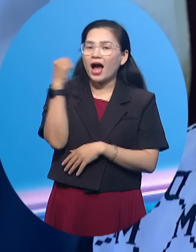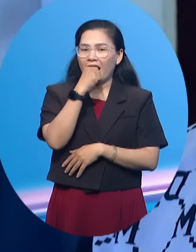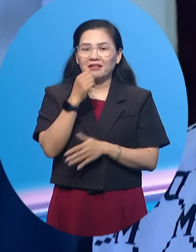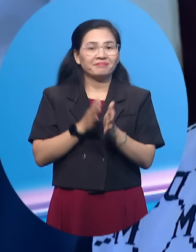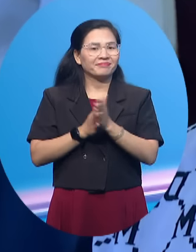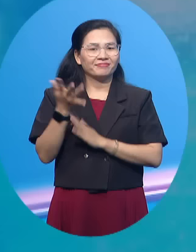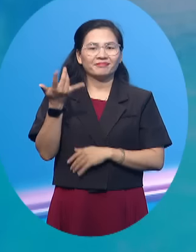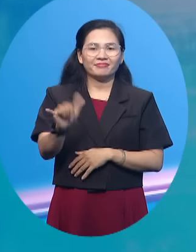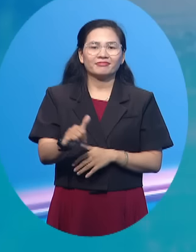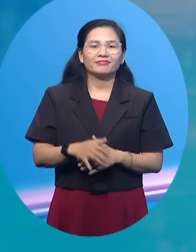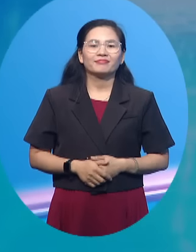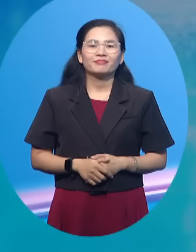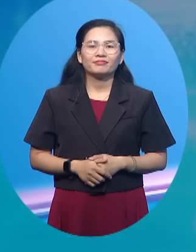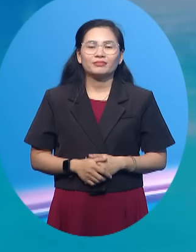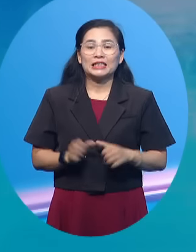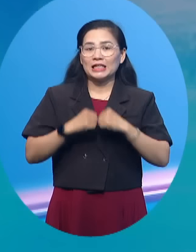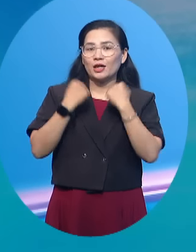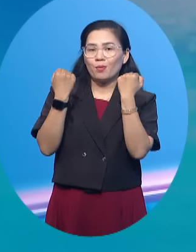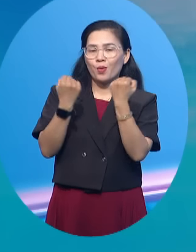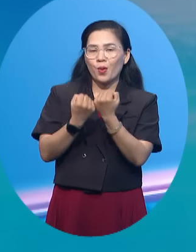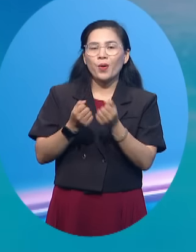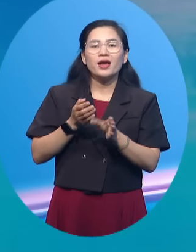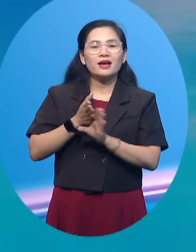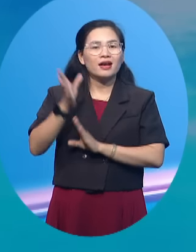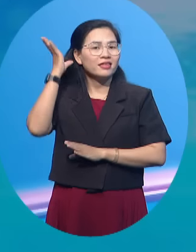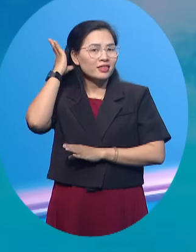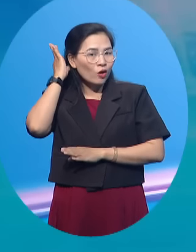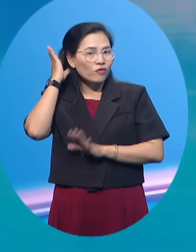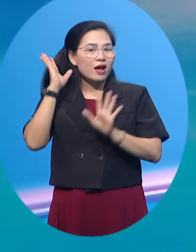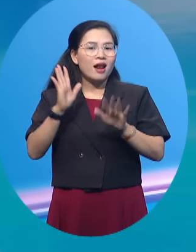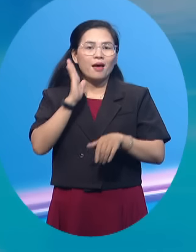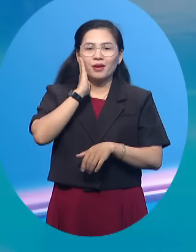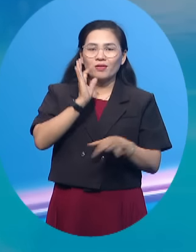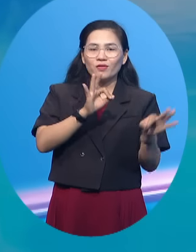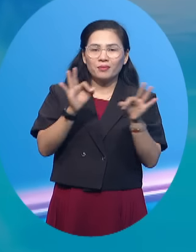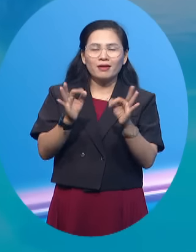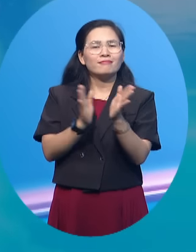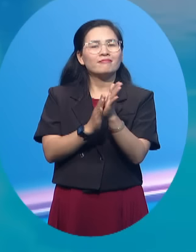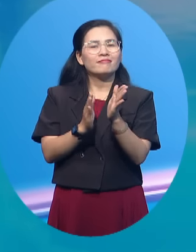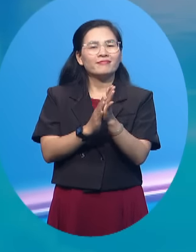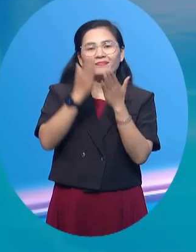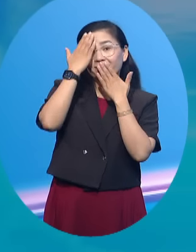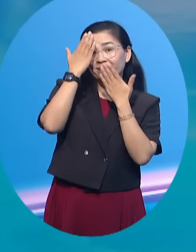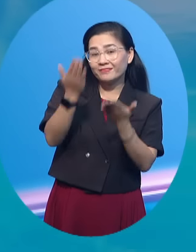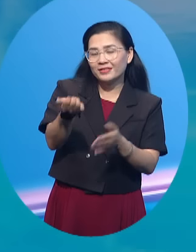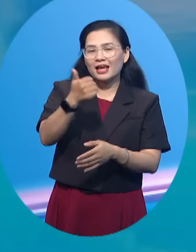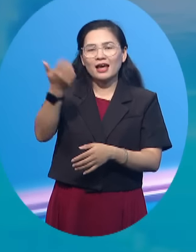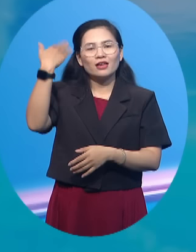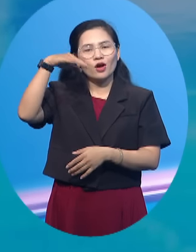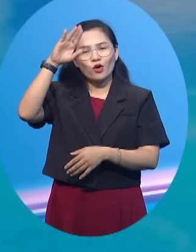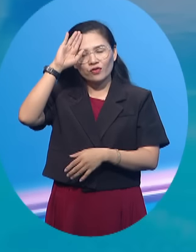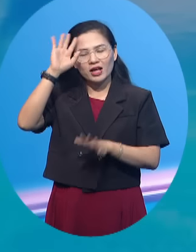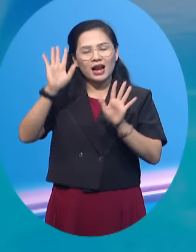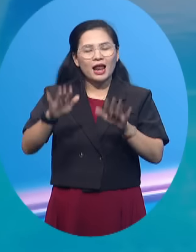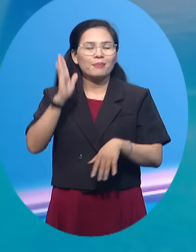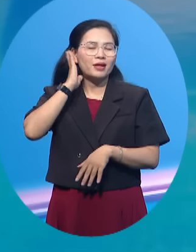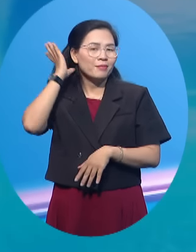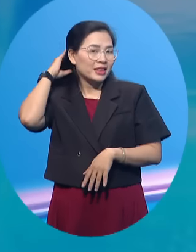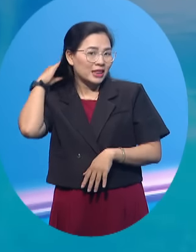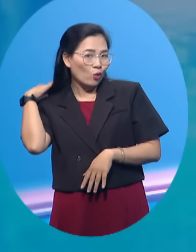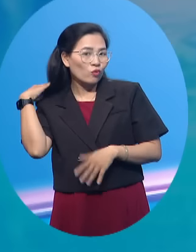sắc. Hiệp hội ngành tóc và làm đẹp Thành phố Hồ Chí Minh đã tổ chức tôn vinh và tri ân những nhà giáo ngành tóc và làm đẹp Việt